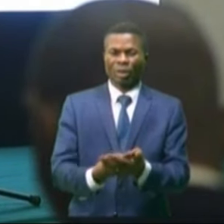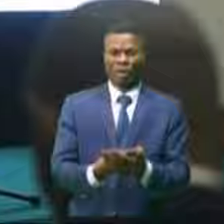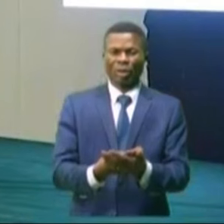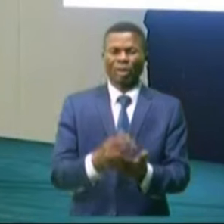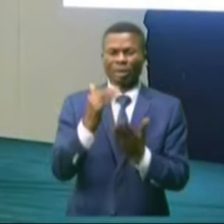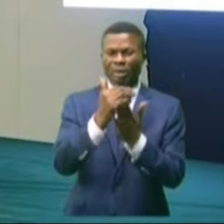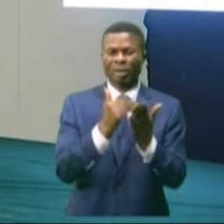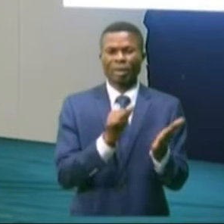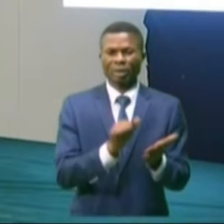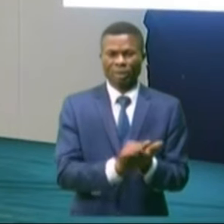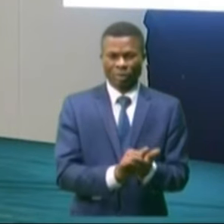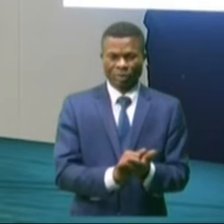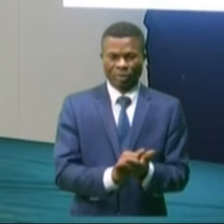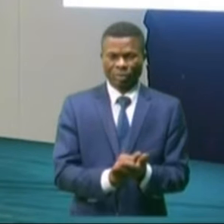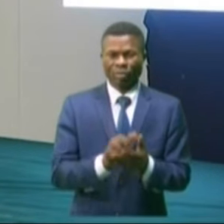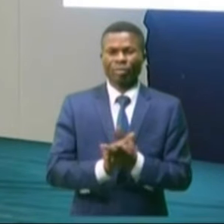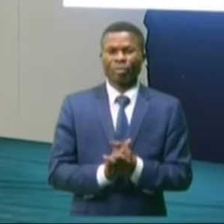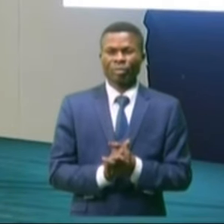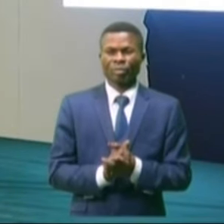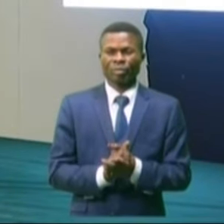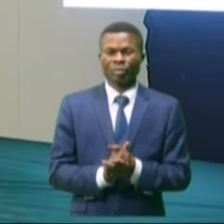cela.